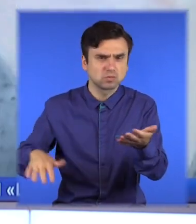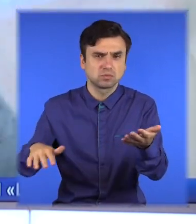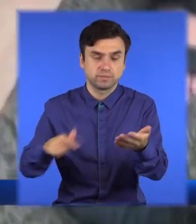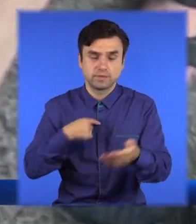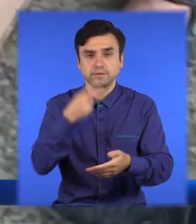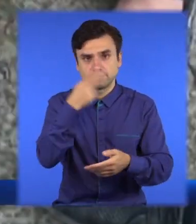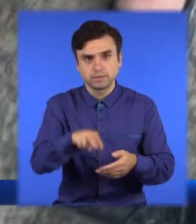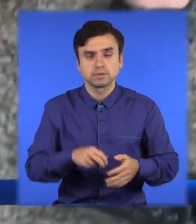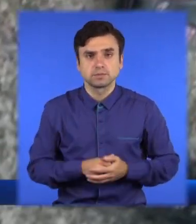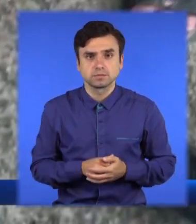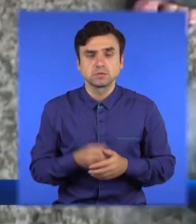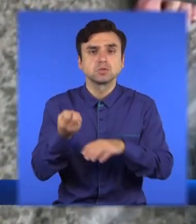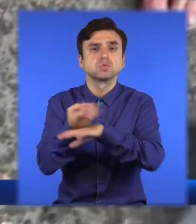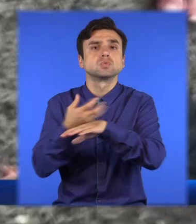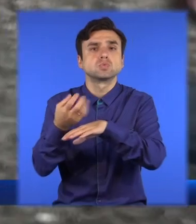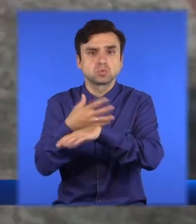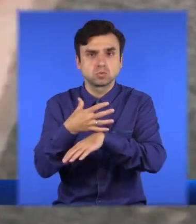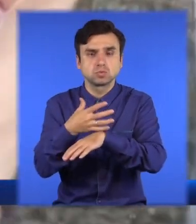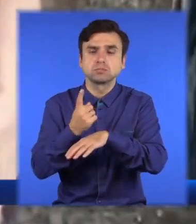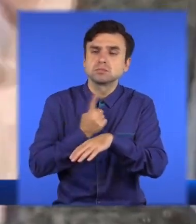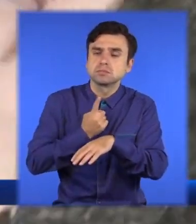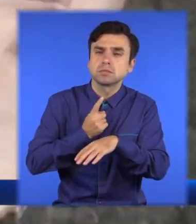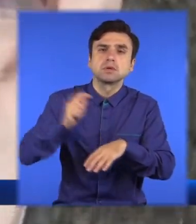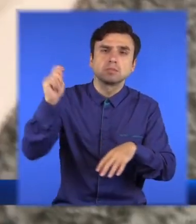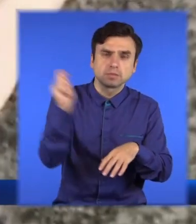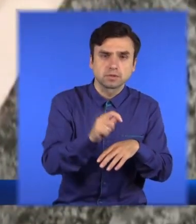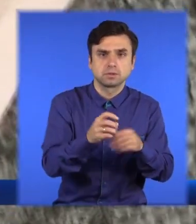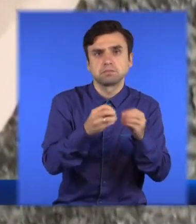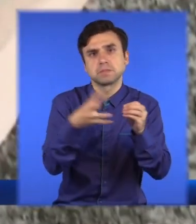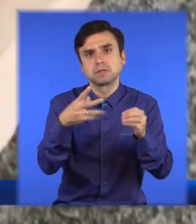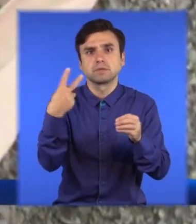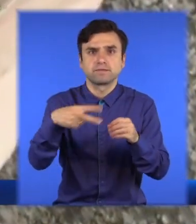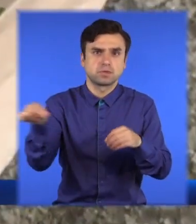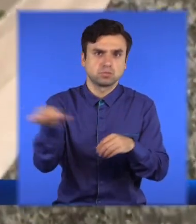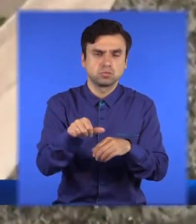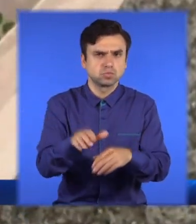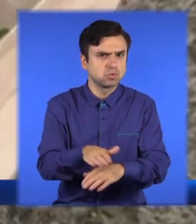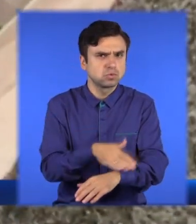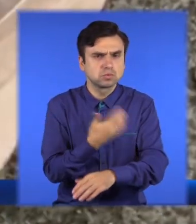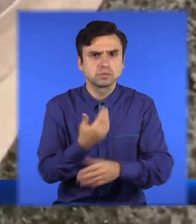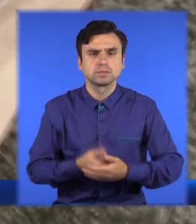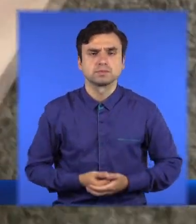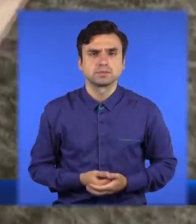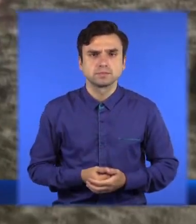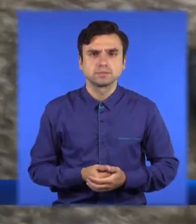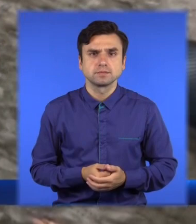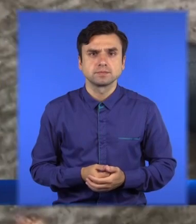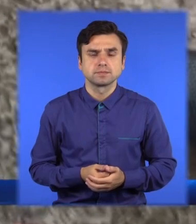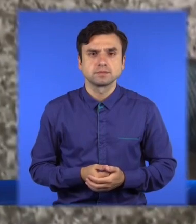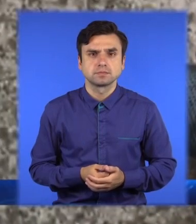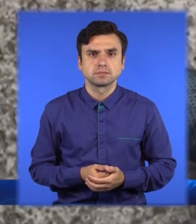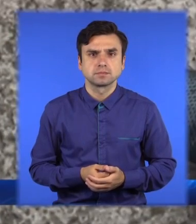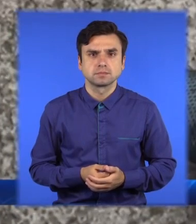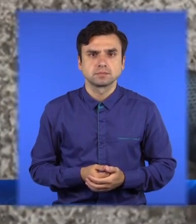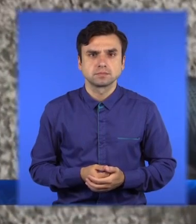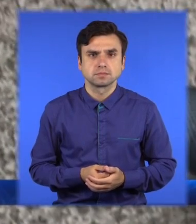соломки. З неї виготовляють так звану ширку, і сировини вистачило би на 300 доз. Спецоперацію провели співробітники карного розшуку